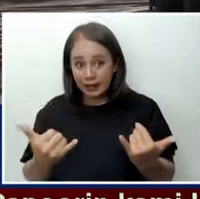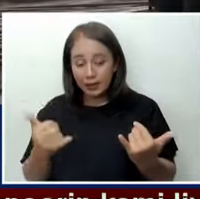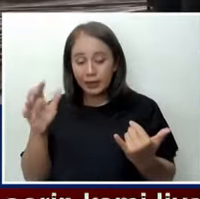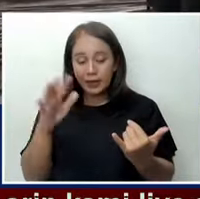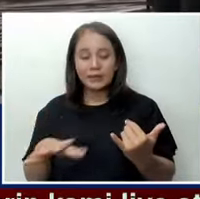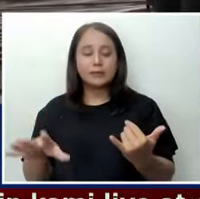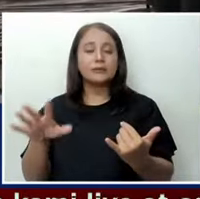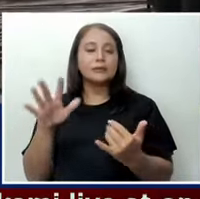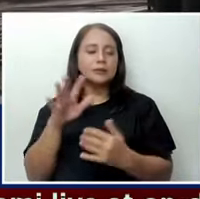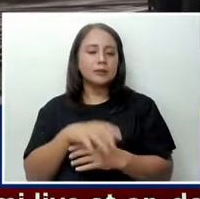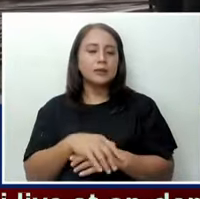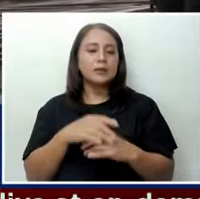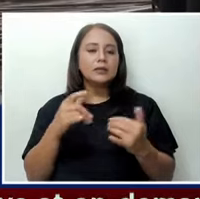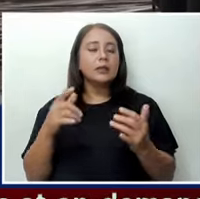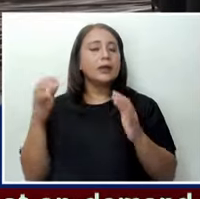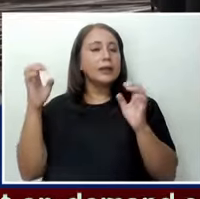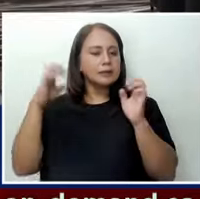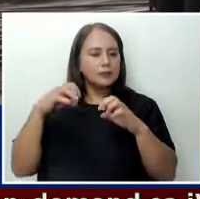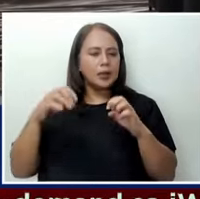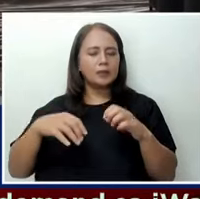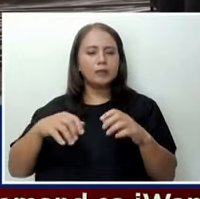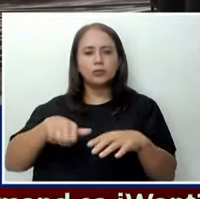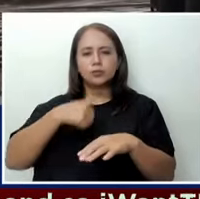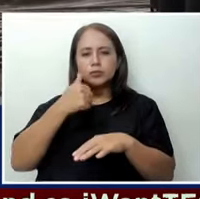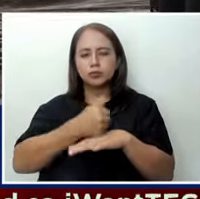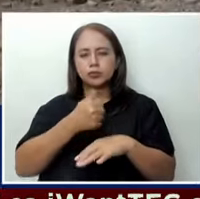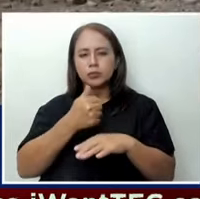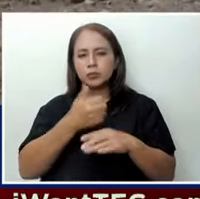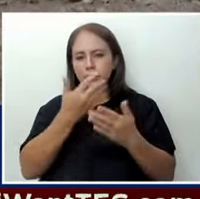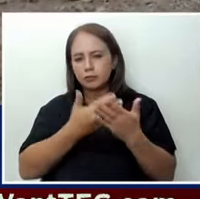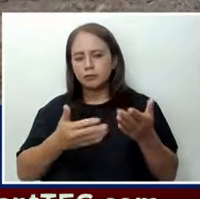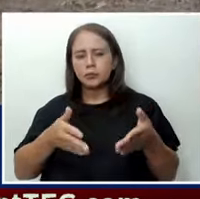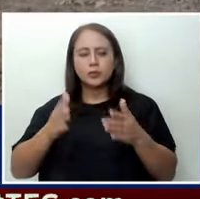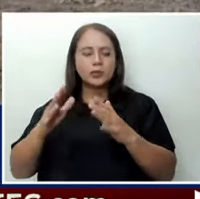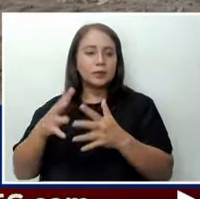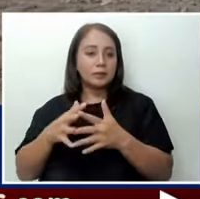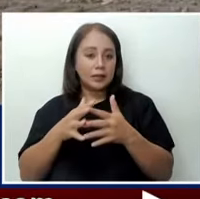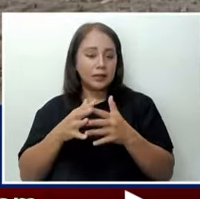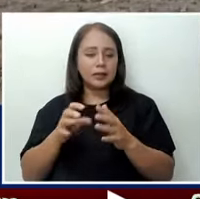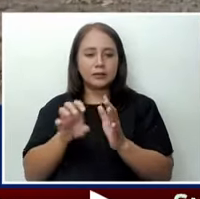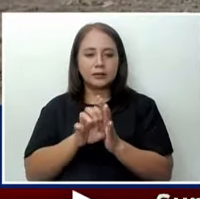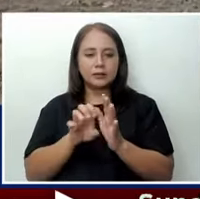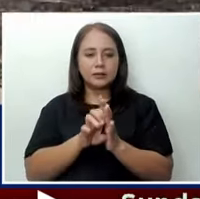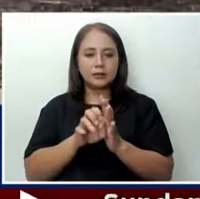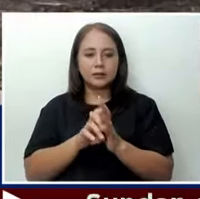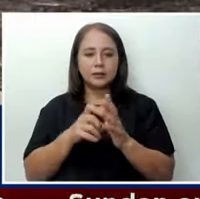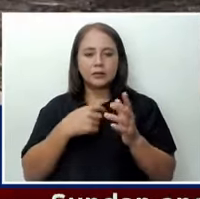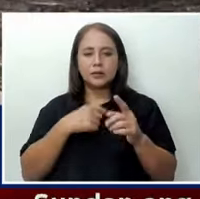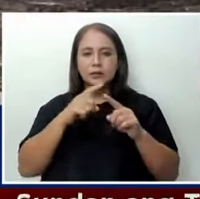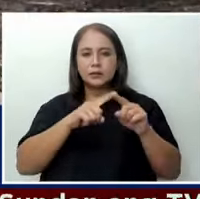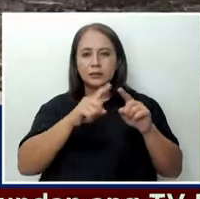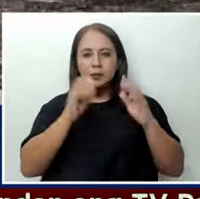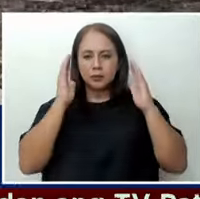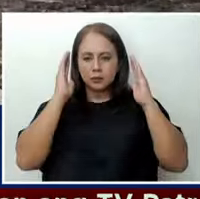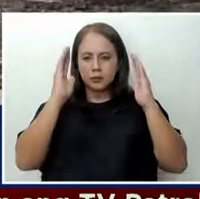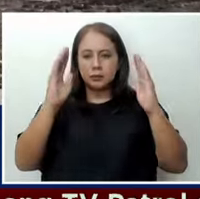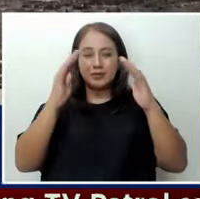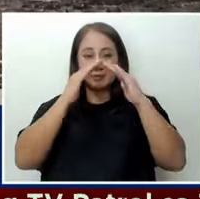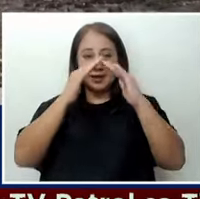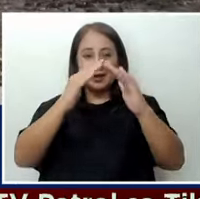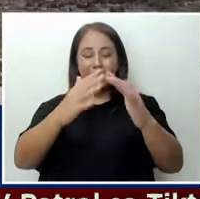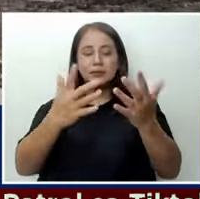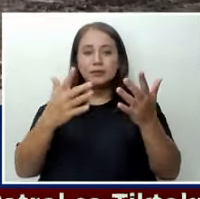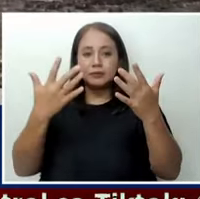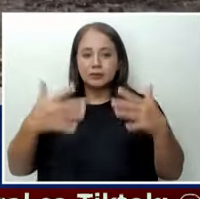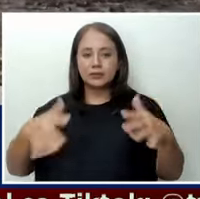bansa, asahan ang pagtatayo ng mga pasilidad ng Amerika gaya ng mga hangar at warehouse kapag natapos na ang konstruksyon